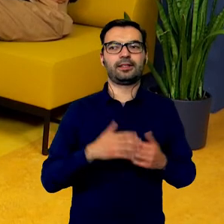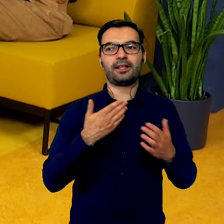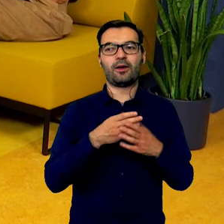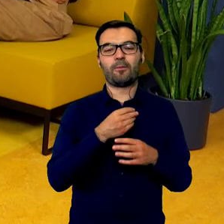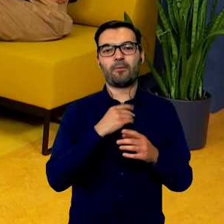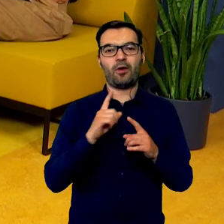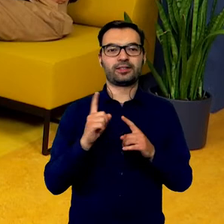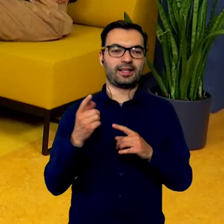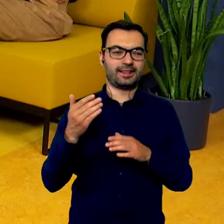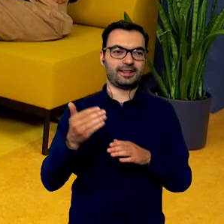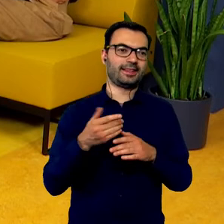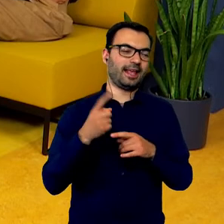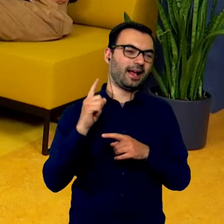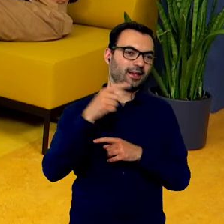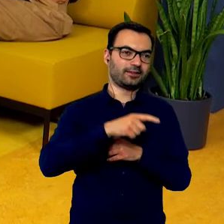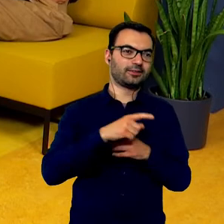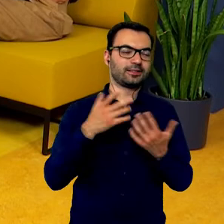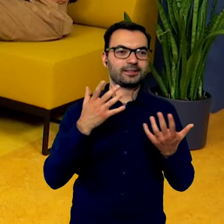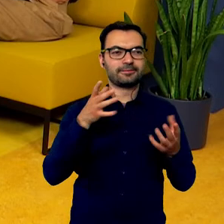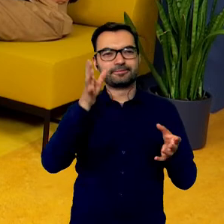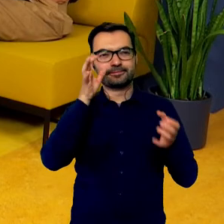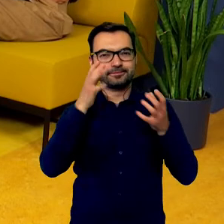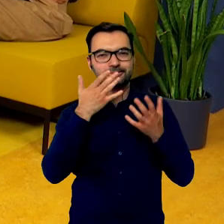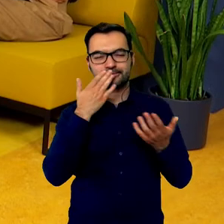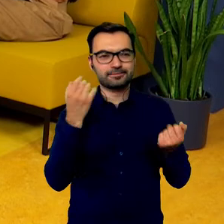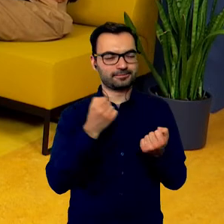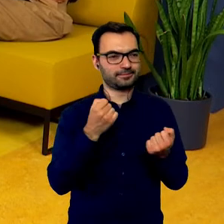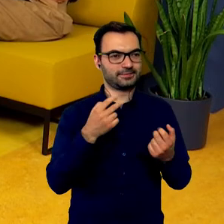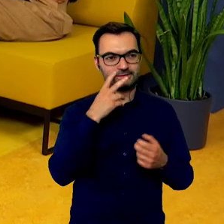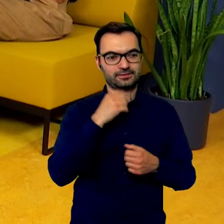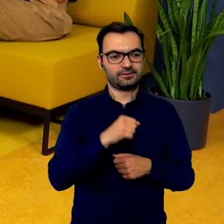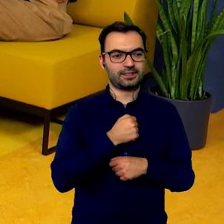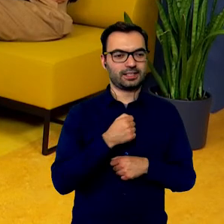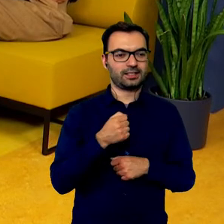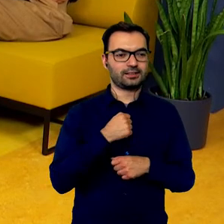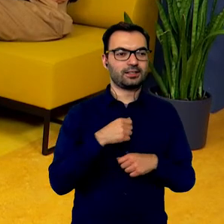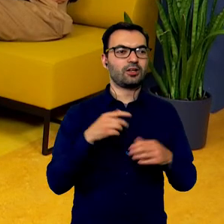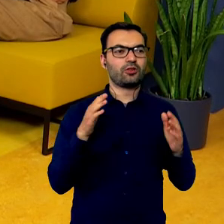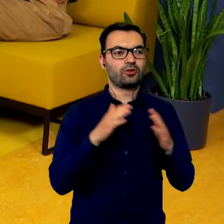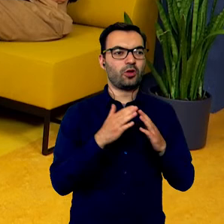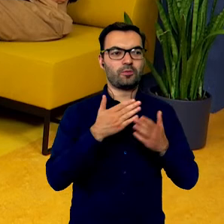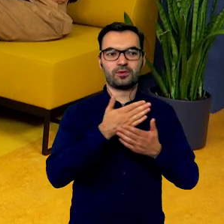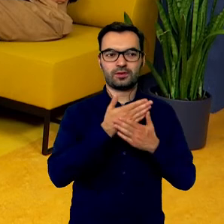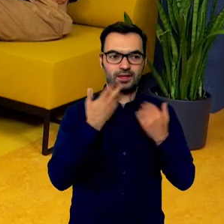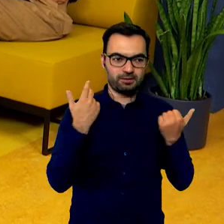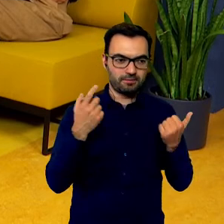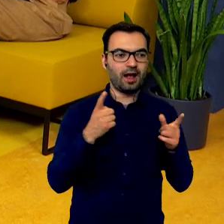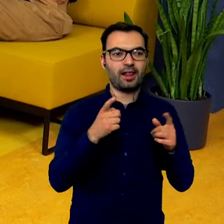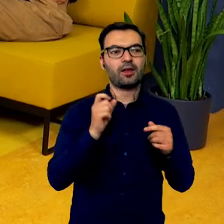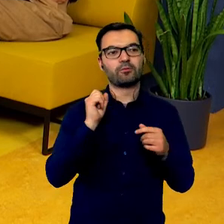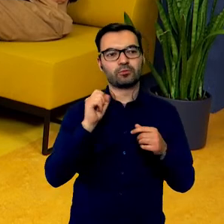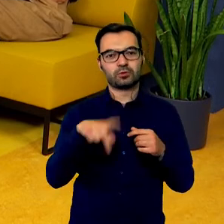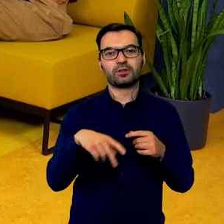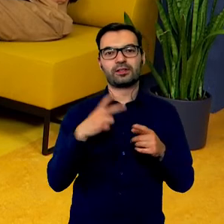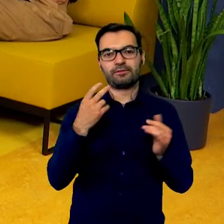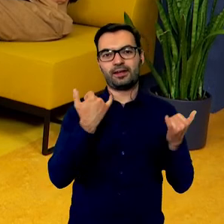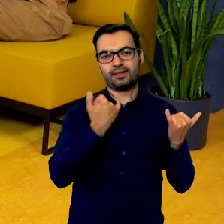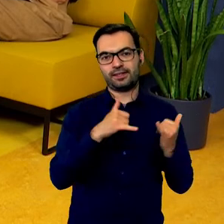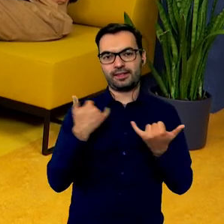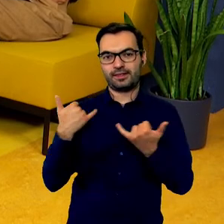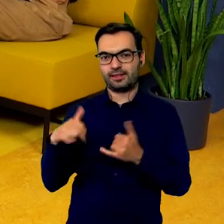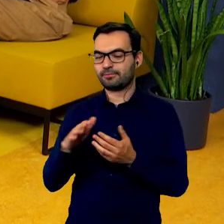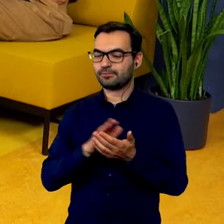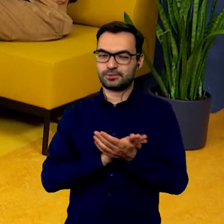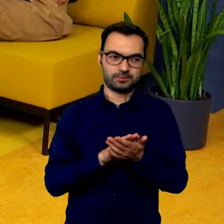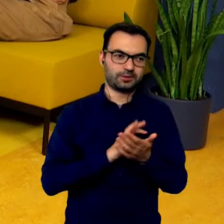zmysłowość dostępna na wyciągnięcie ręki staje się bardzo istotna. Nie ma tego domu, ale są dwa inne i właśnie do tego zmierzałam, być może